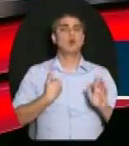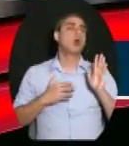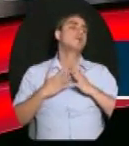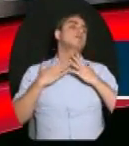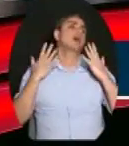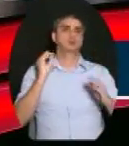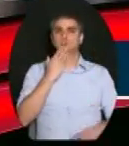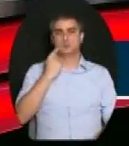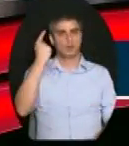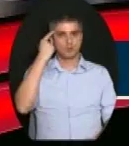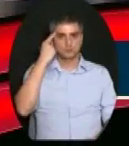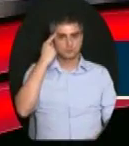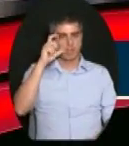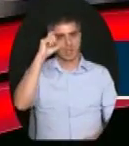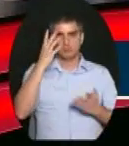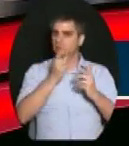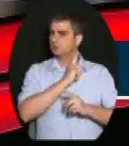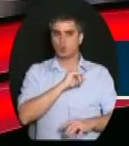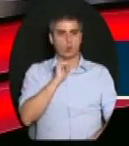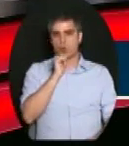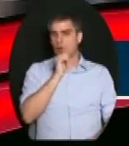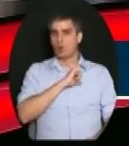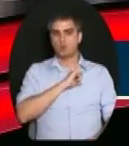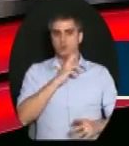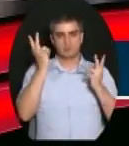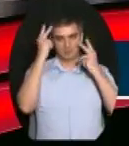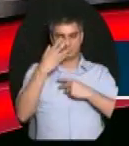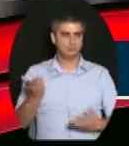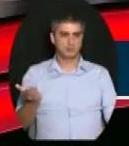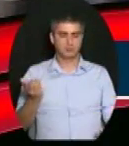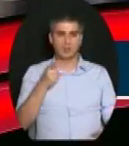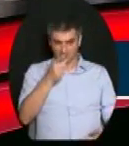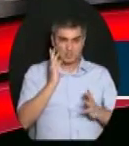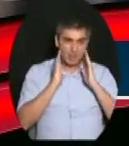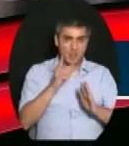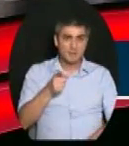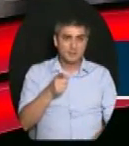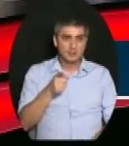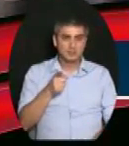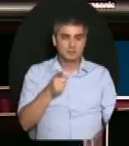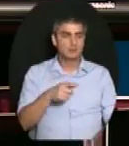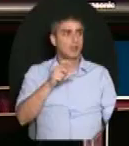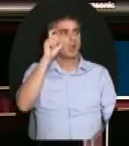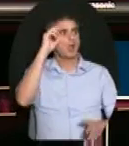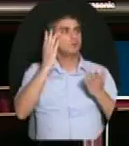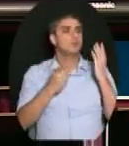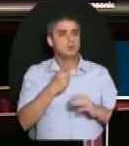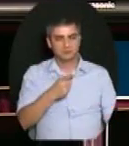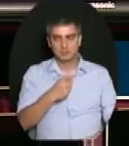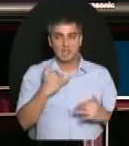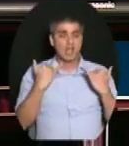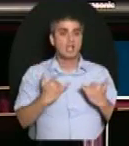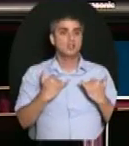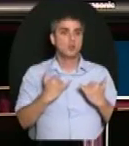גורף, סבורים שאבו מאזן לא מעוניין בהסדר. אתה מאמין לו? אבו מאזן